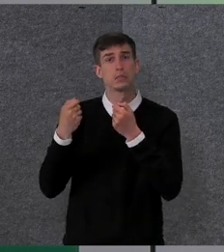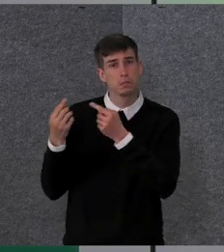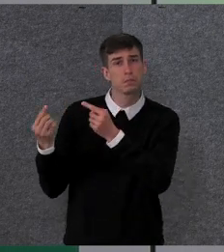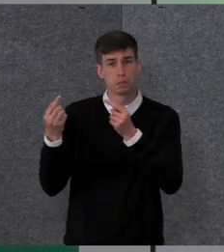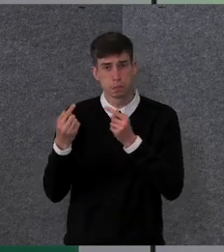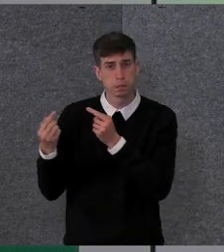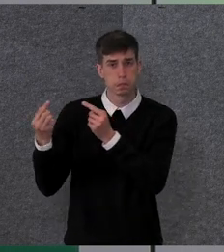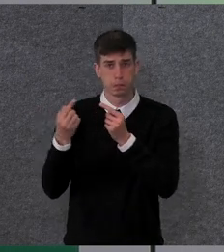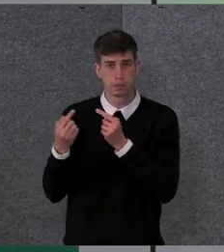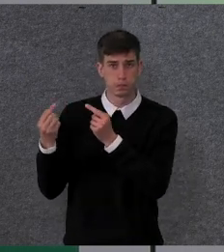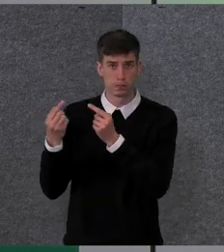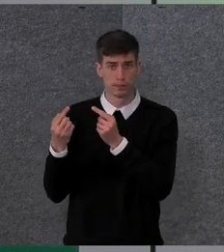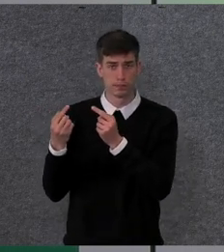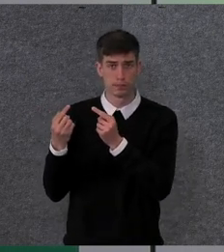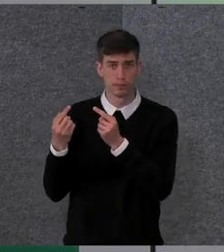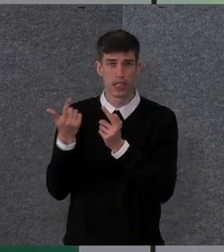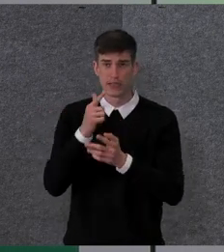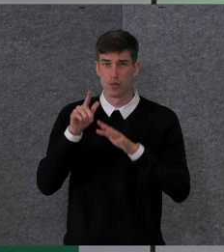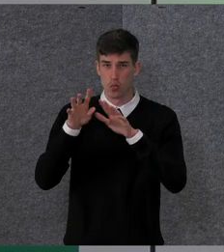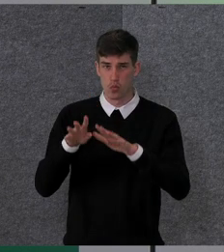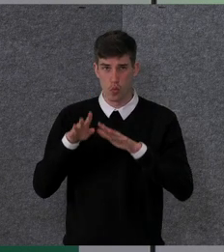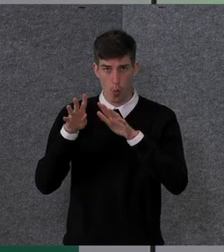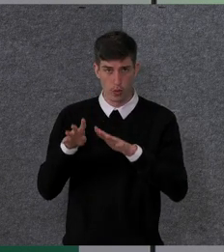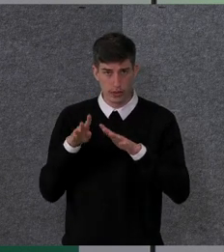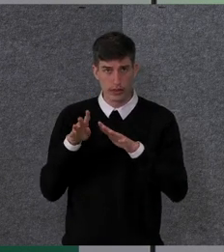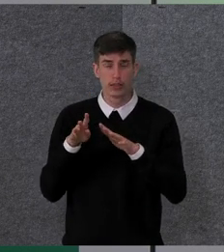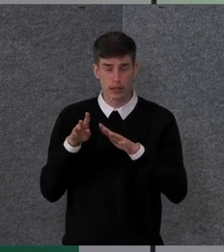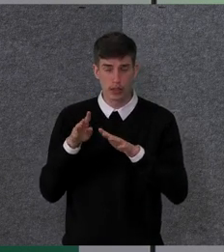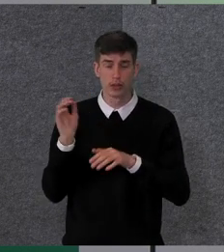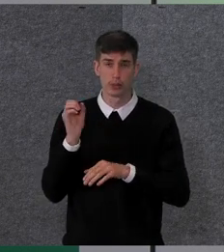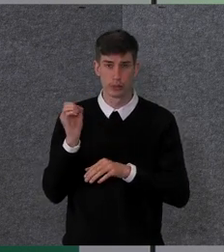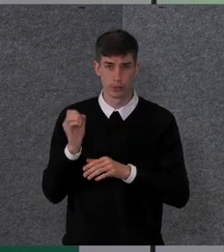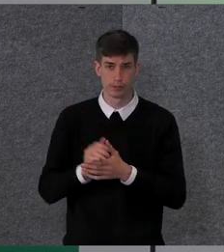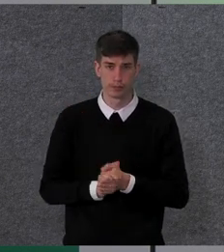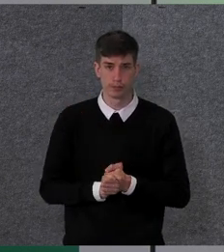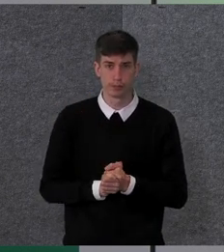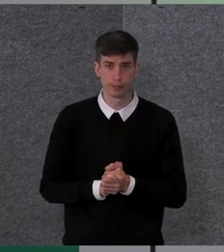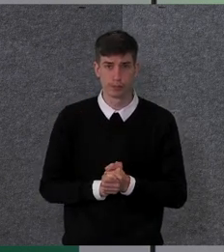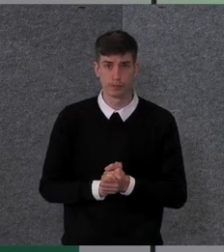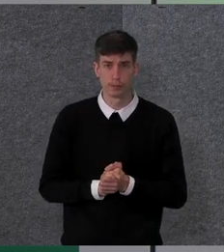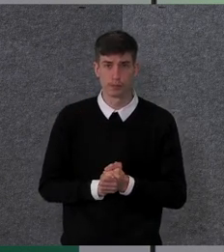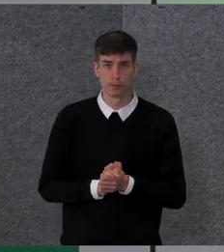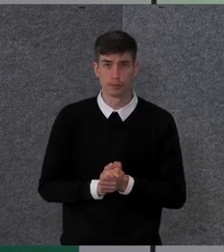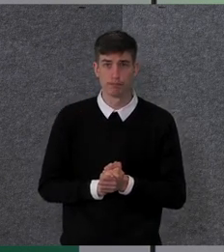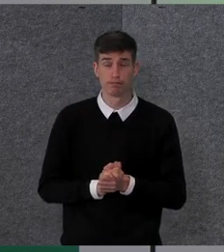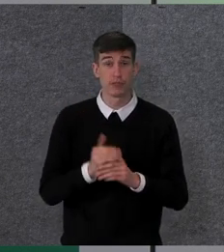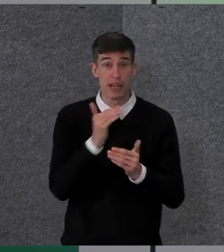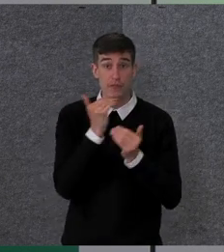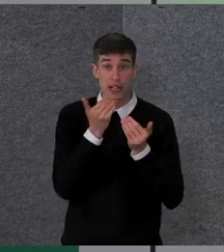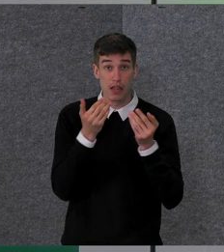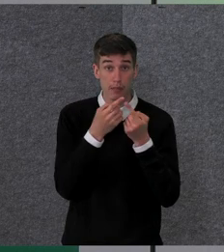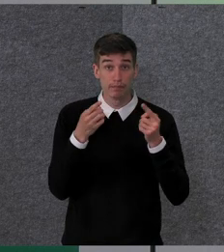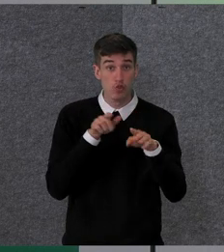diskutiert. Das war auch eben 2019. Es gab eine sehr breite Debatte darüber. Und ich möchte an dieser Stelle einfach auch nochmal Danke sagen an